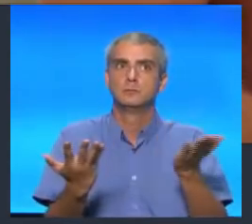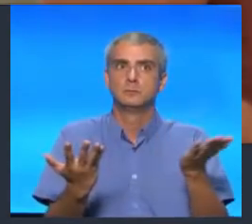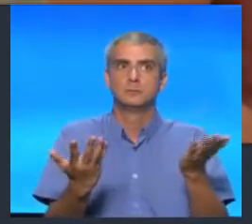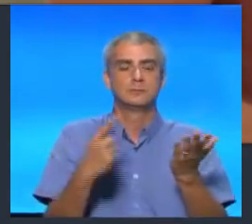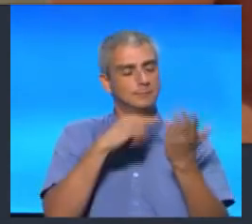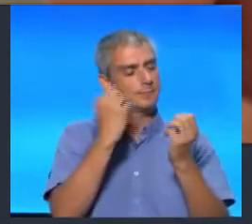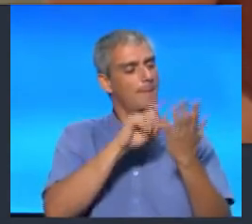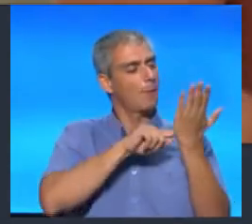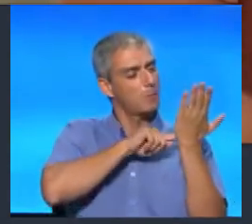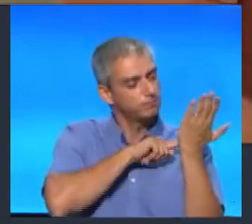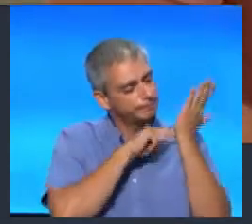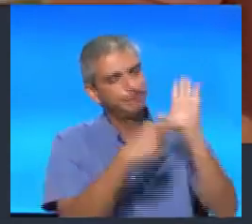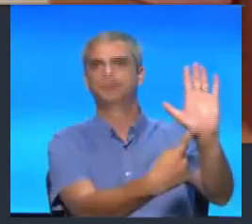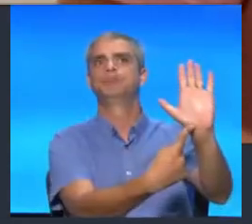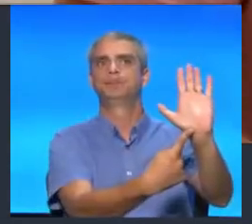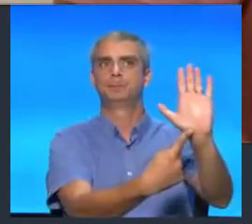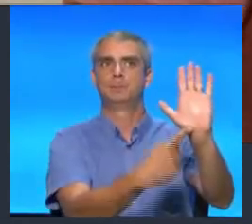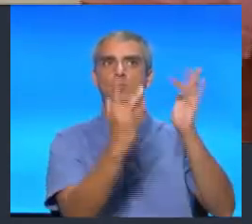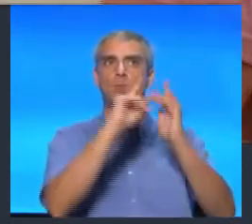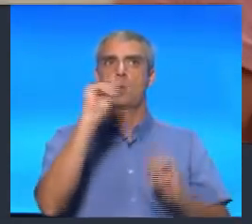הוא להציב מראה מול כולם.